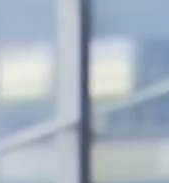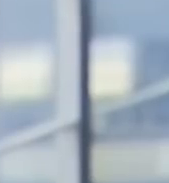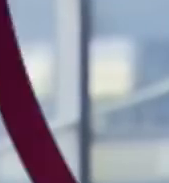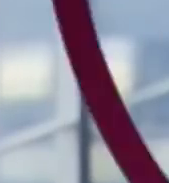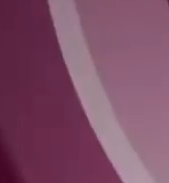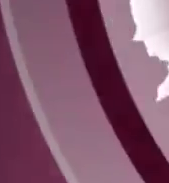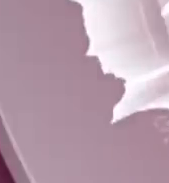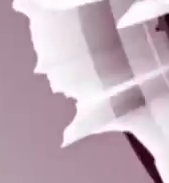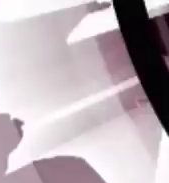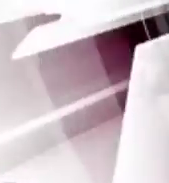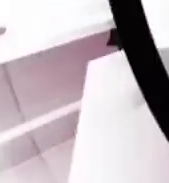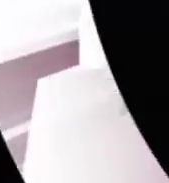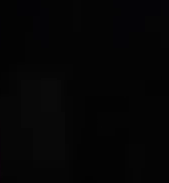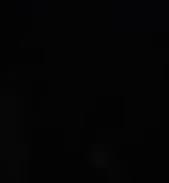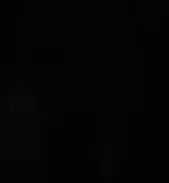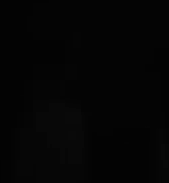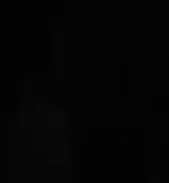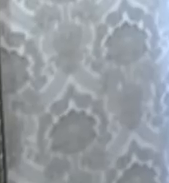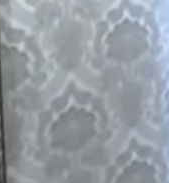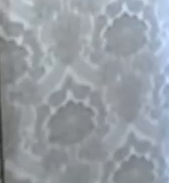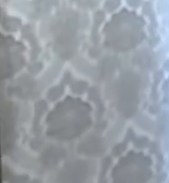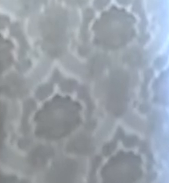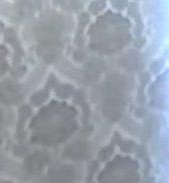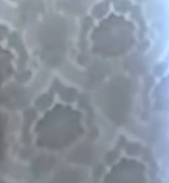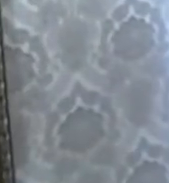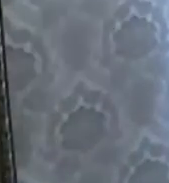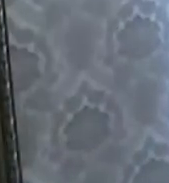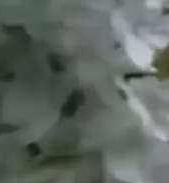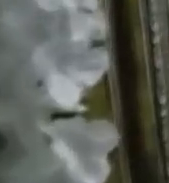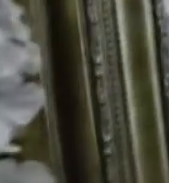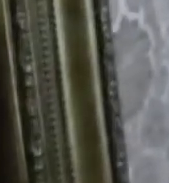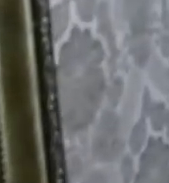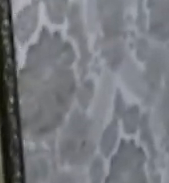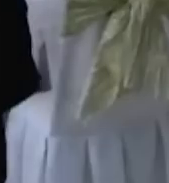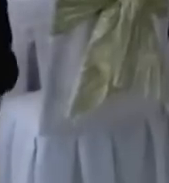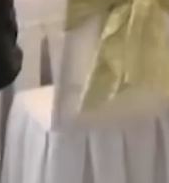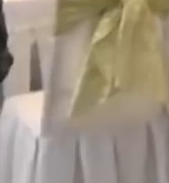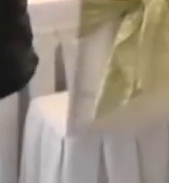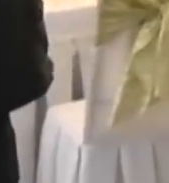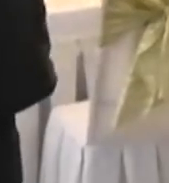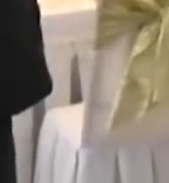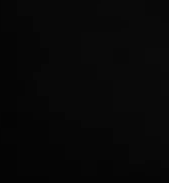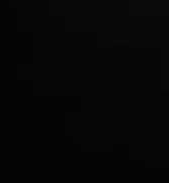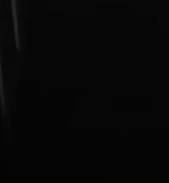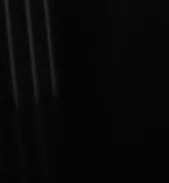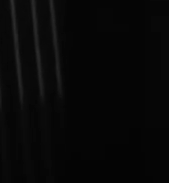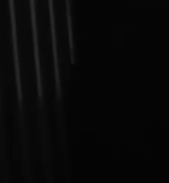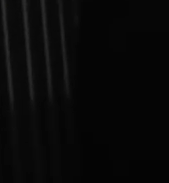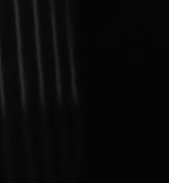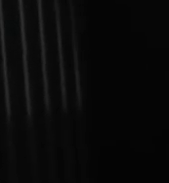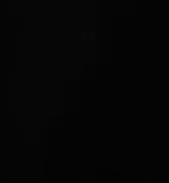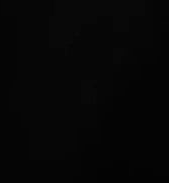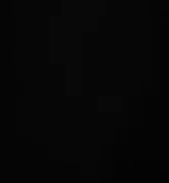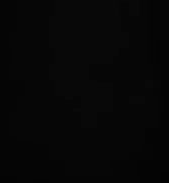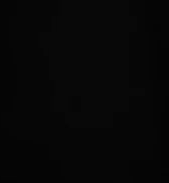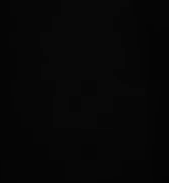Альжанова. Пир во время чумы. Пока казахстанцы привыкают к карантину, владельцы увеселительных заведений на юге страны и не